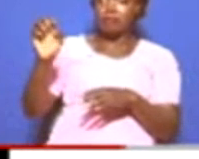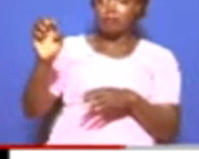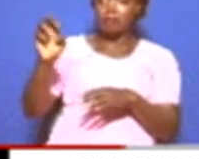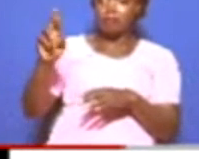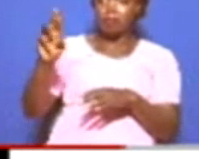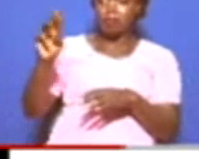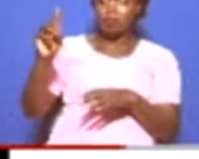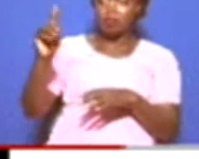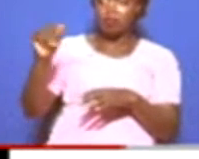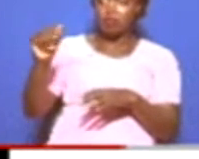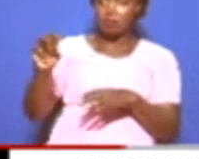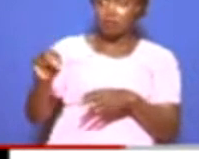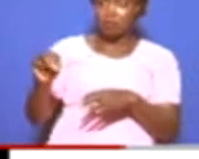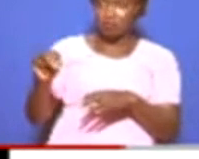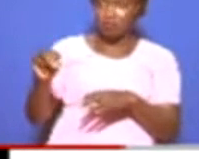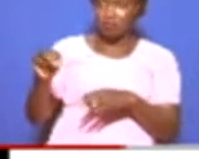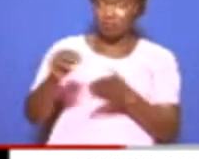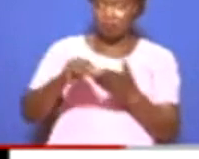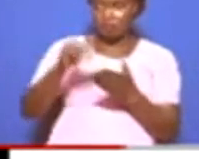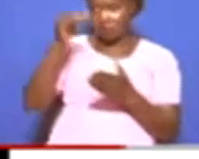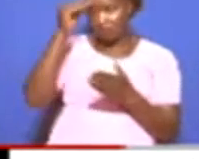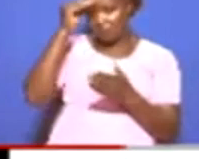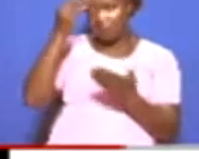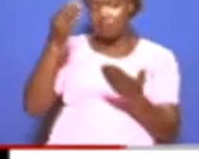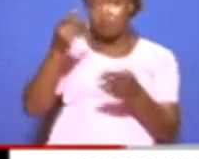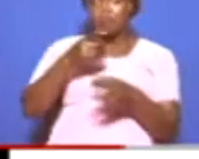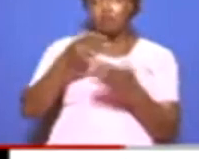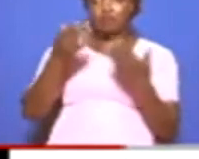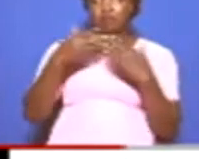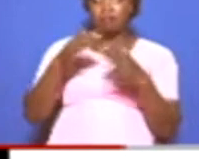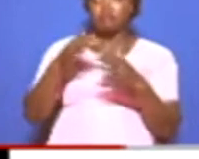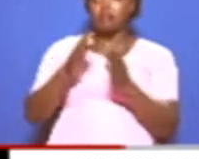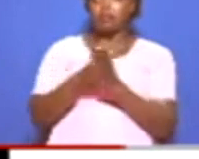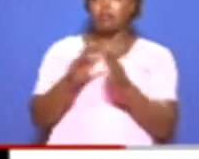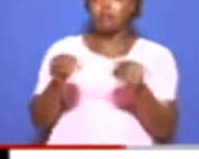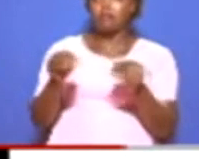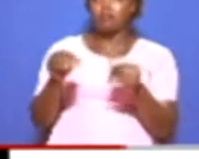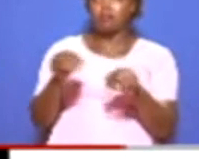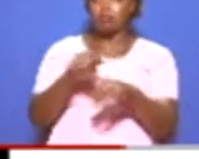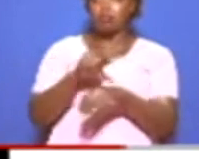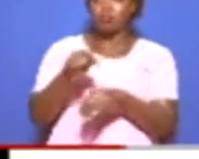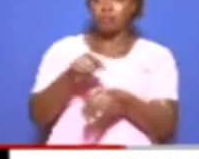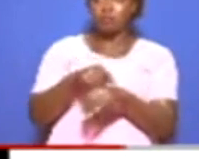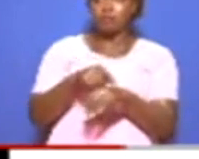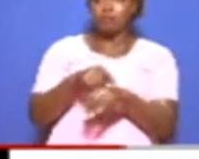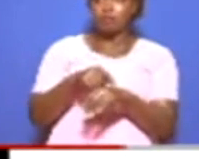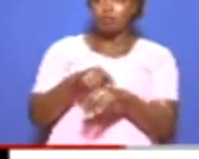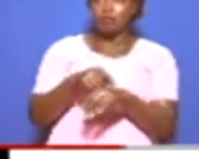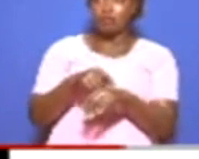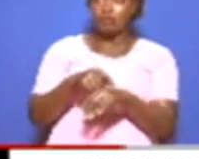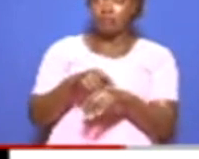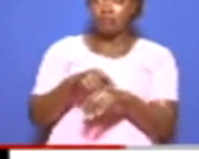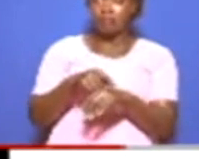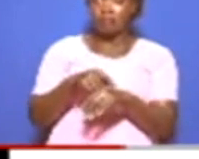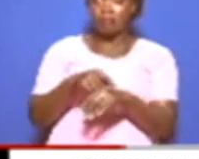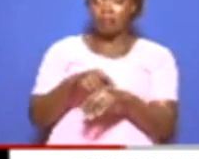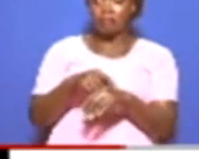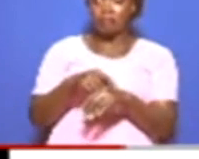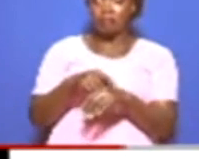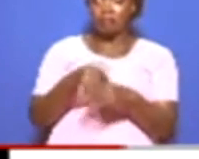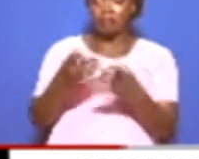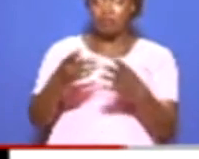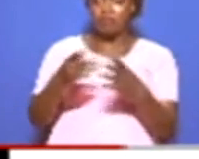Nikapata kujifunza hiyo ndege baada ya mimi kuhitimu kwa ile masaa ambayo idara ya uchukuzi hapa nchini